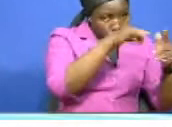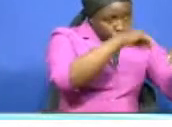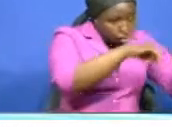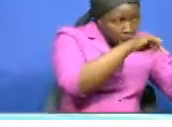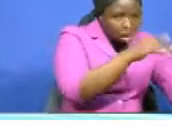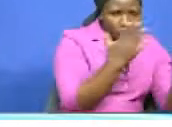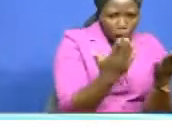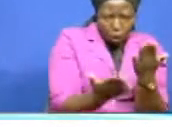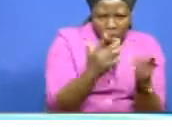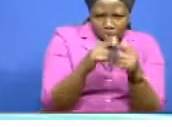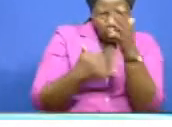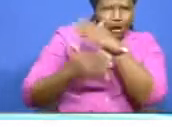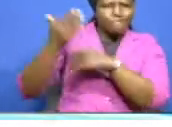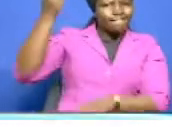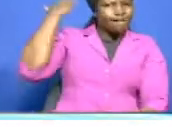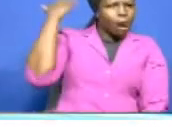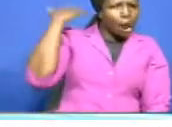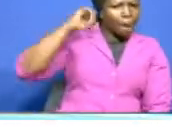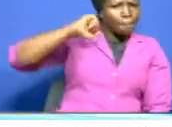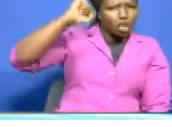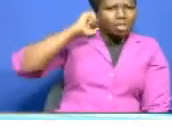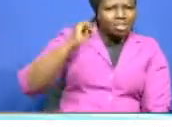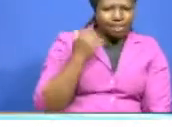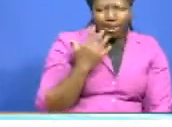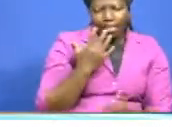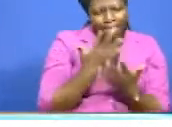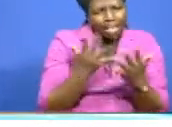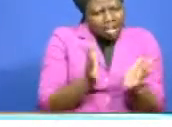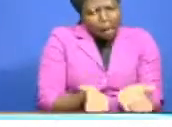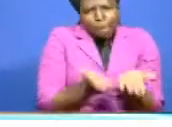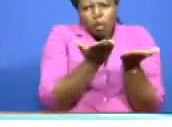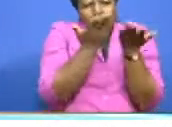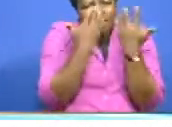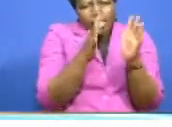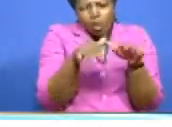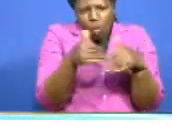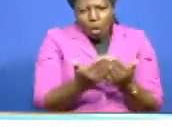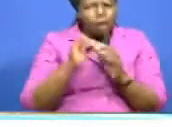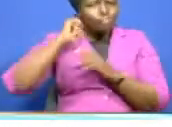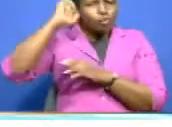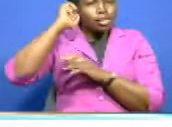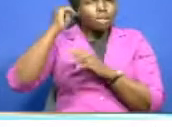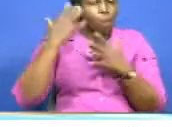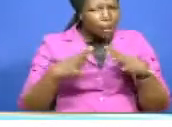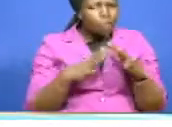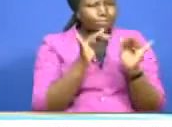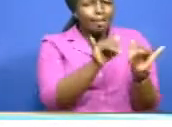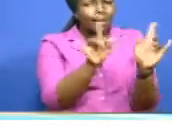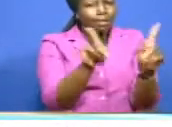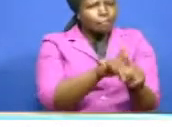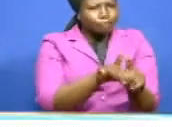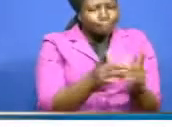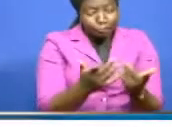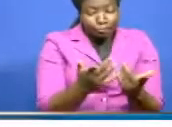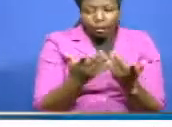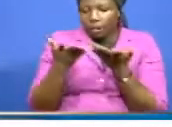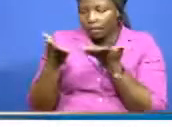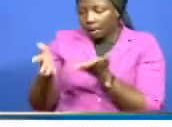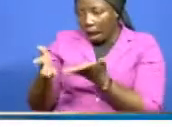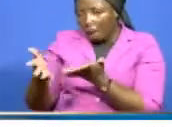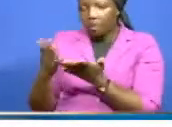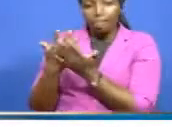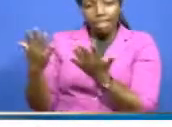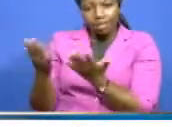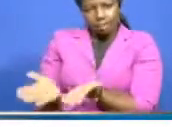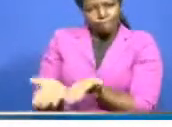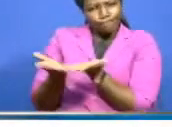awali, unaona ya kwamba mambo yameimarika ama bado wanasiasa ni wale wale? Kwa saizi mambo yameimarika, kwa sababu